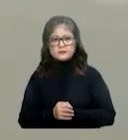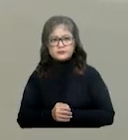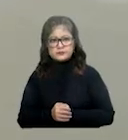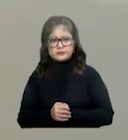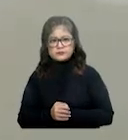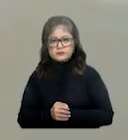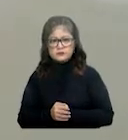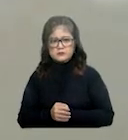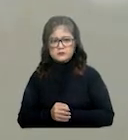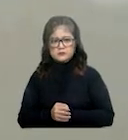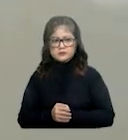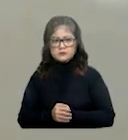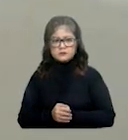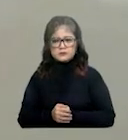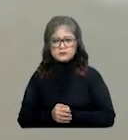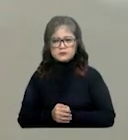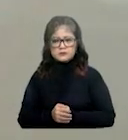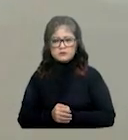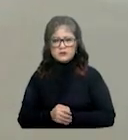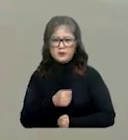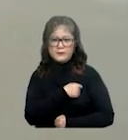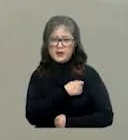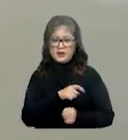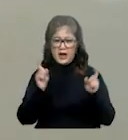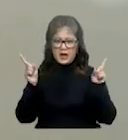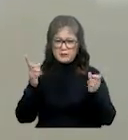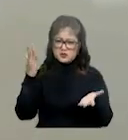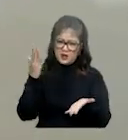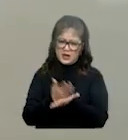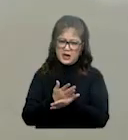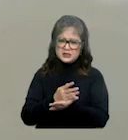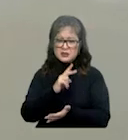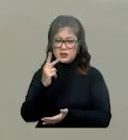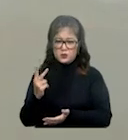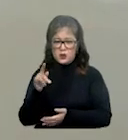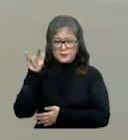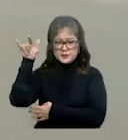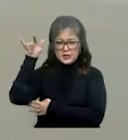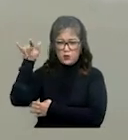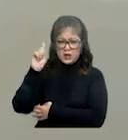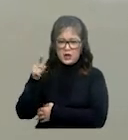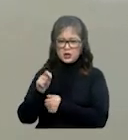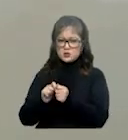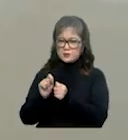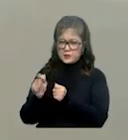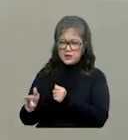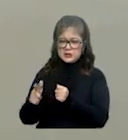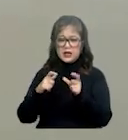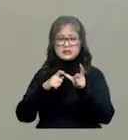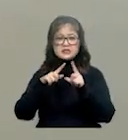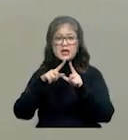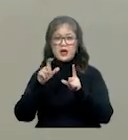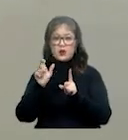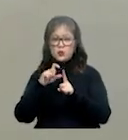Menteri Agama harus bersikap tegas terhadap dua maskapai ini, baik Garuda maupun Saudi Airlines. Dan oleh